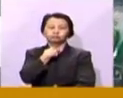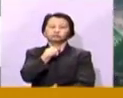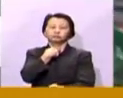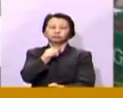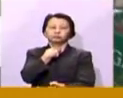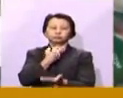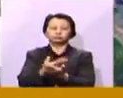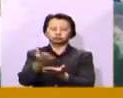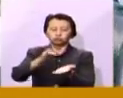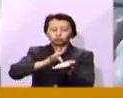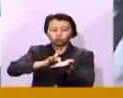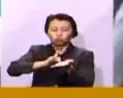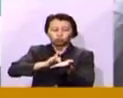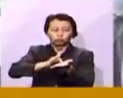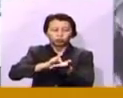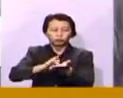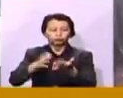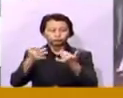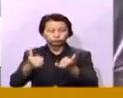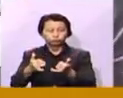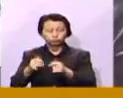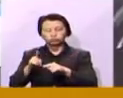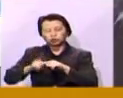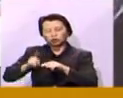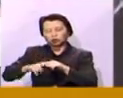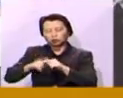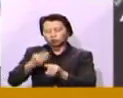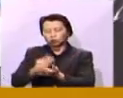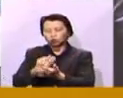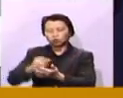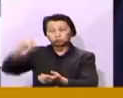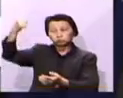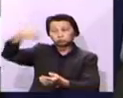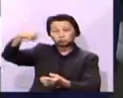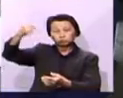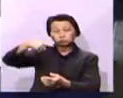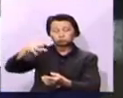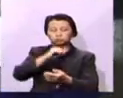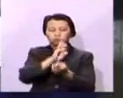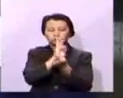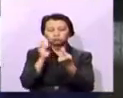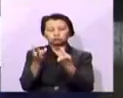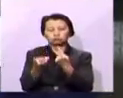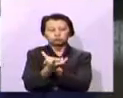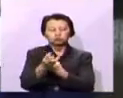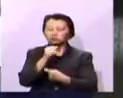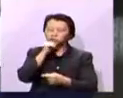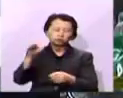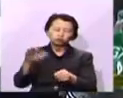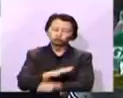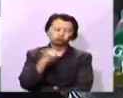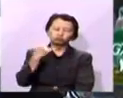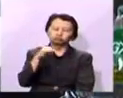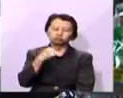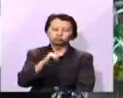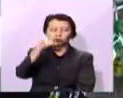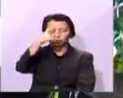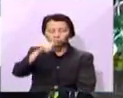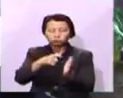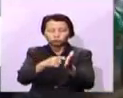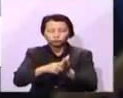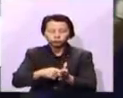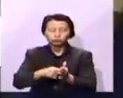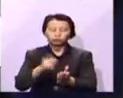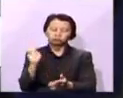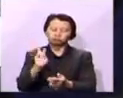membeli ubat. Kehidupan mereka hanya bergantung kepada wang pencen dan kebajikan yang tidak mencukupi untuk keperluan